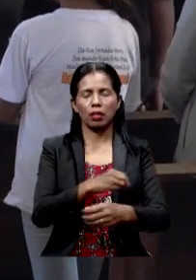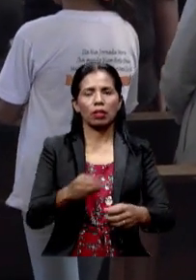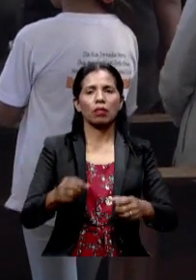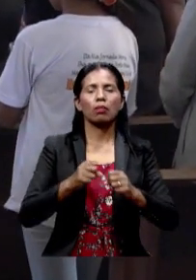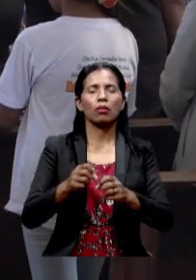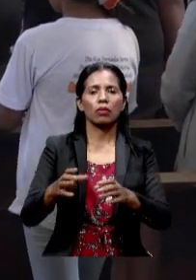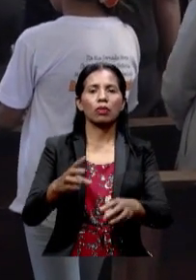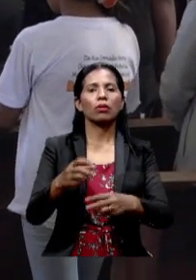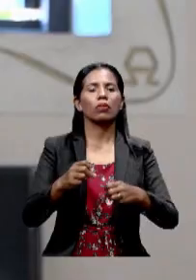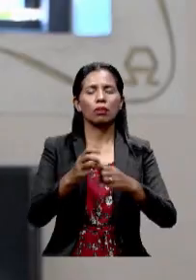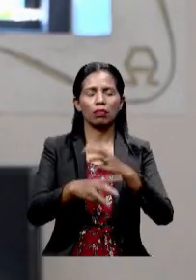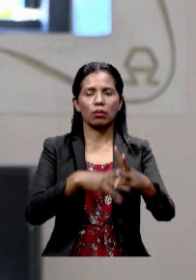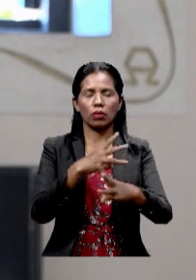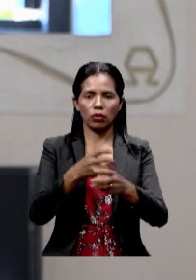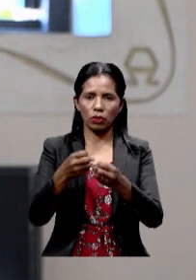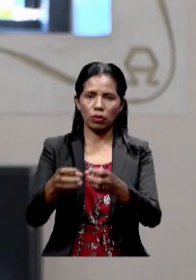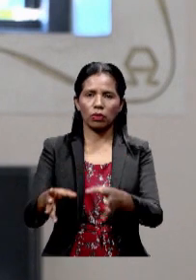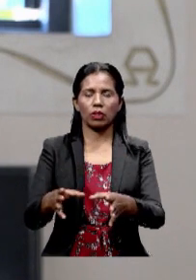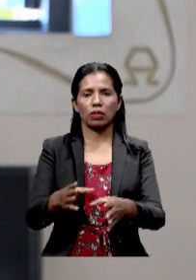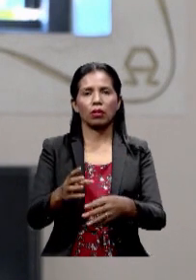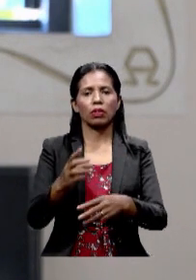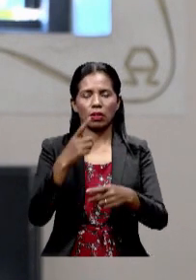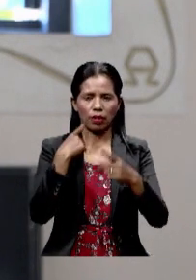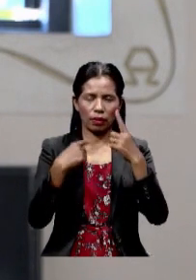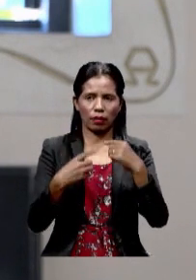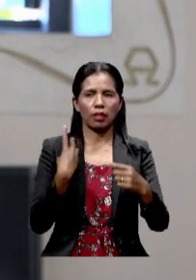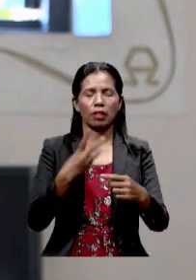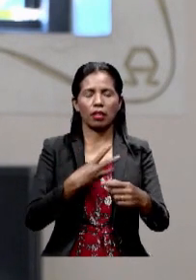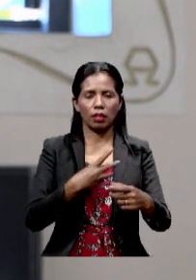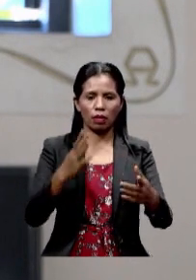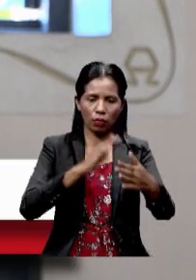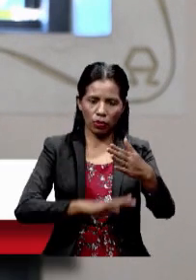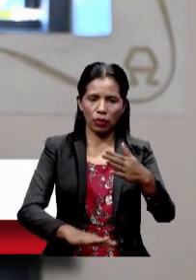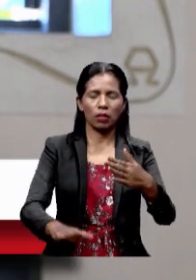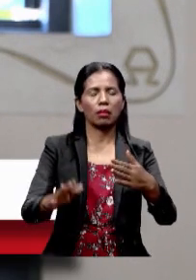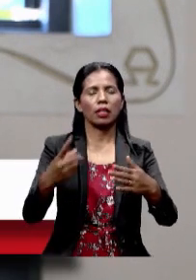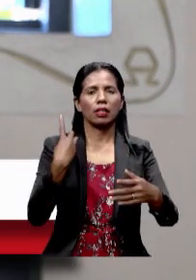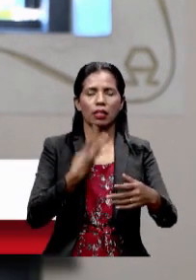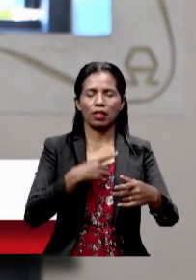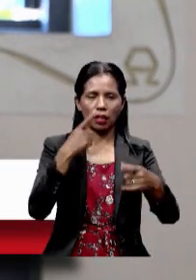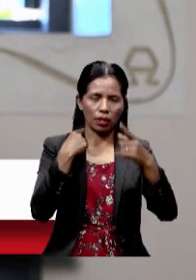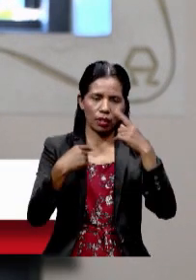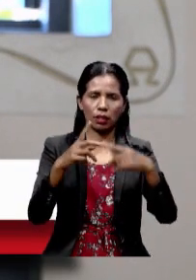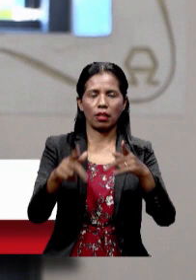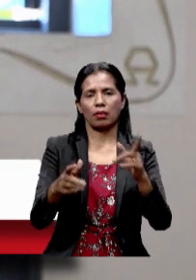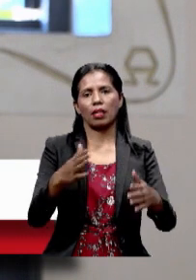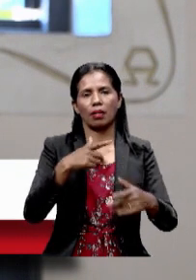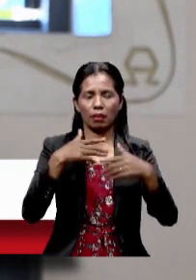hotanis. Wahira ita moris mundu ita tanis. Dari kebaikan mulai sekarang saya